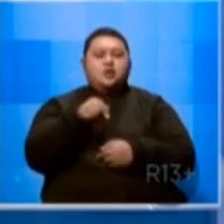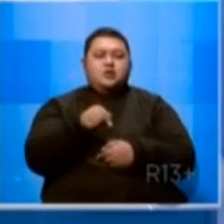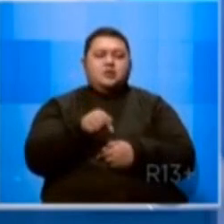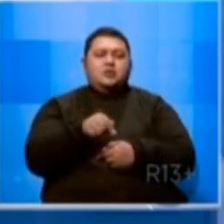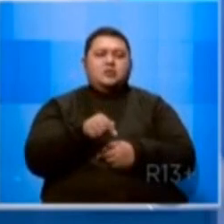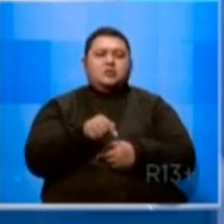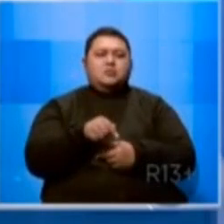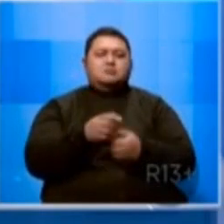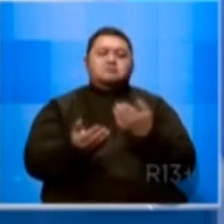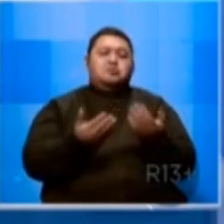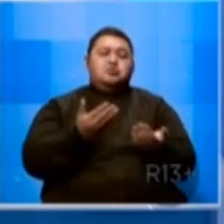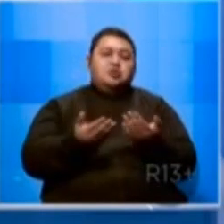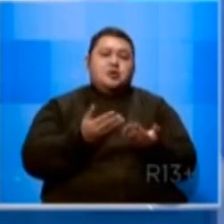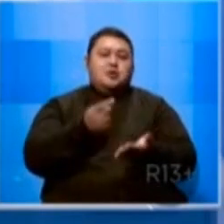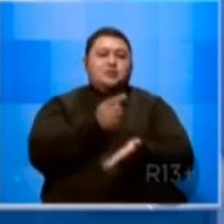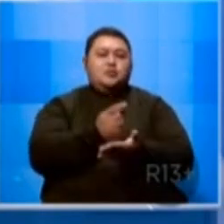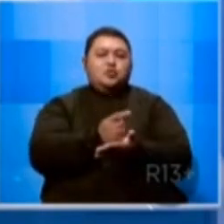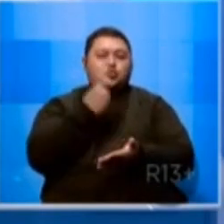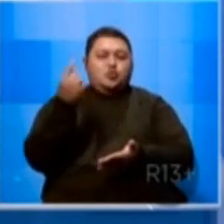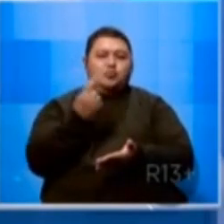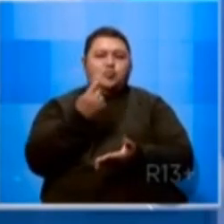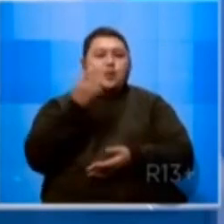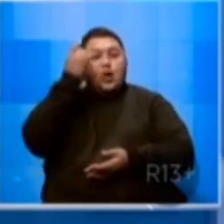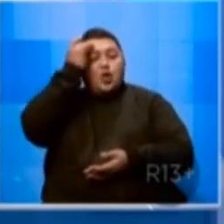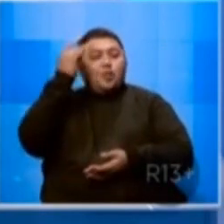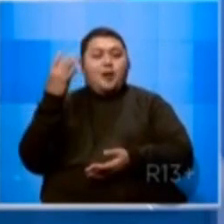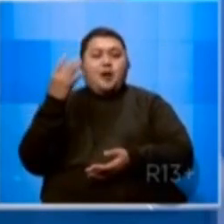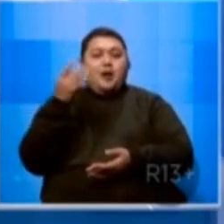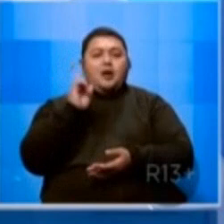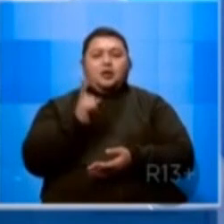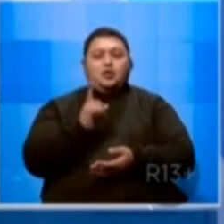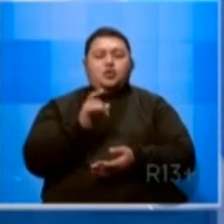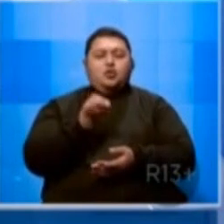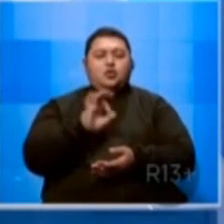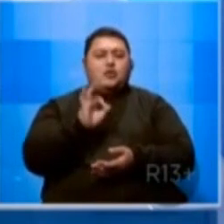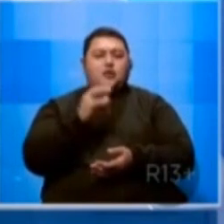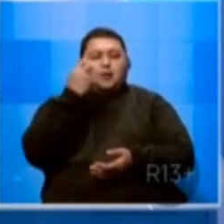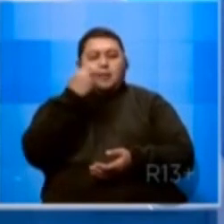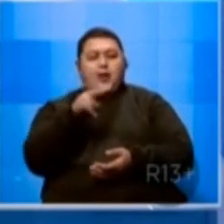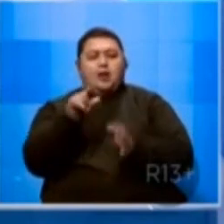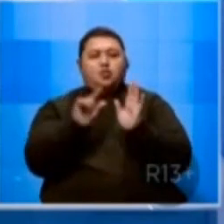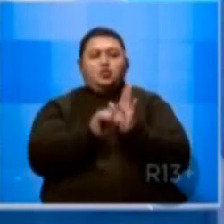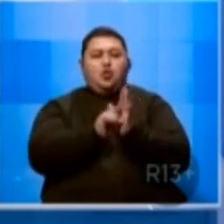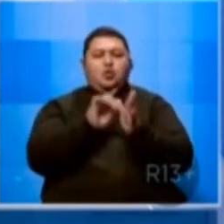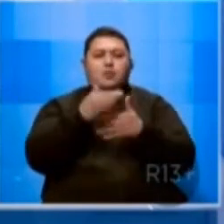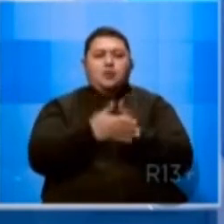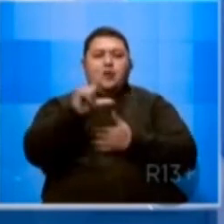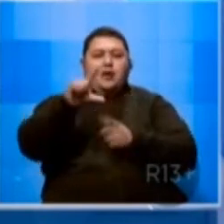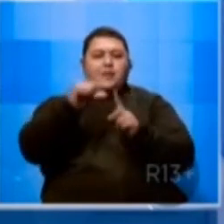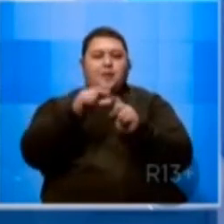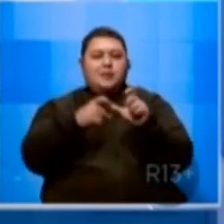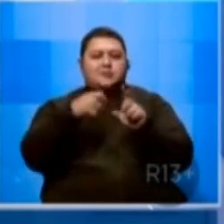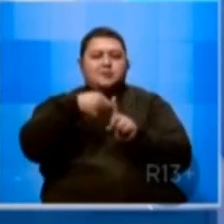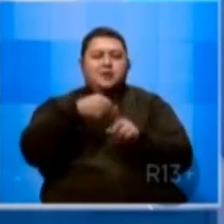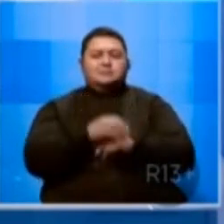ini mungkin jasa penuntut umum lupa atau tidak tidak menyimak undang-undang perlindungan saksi dan korban